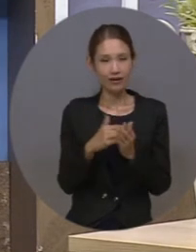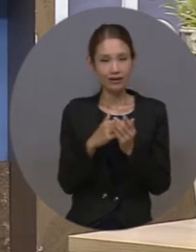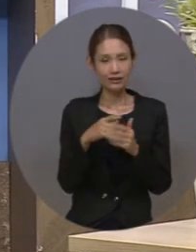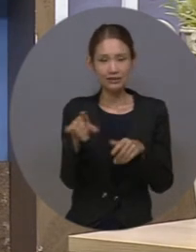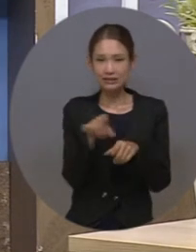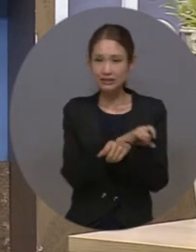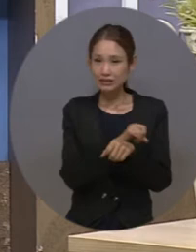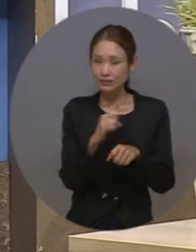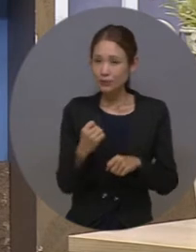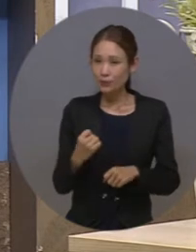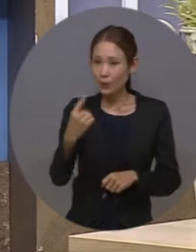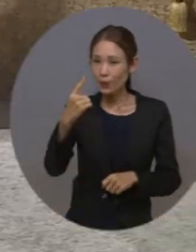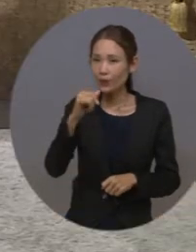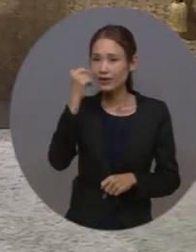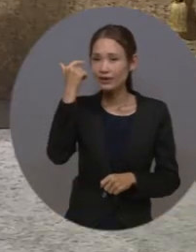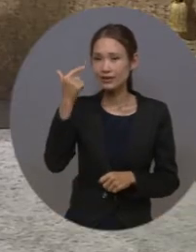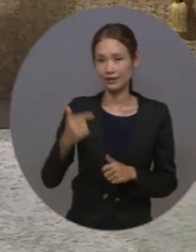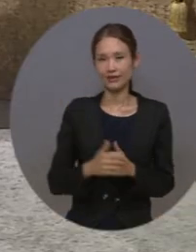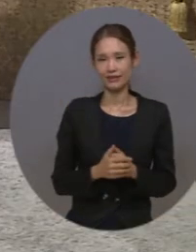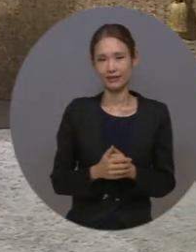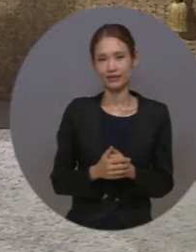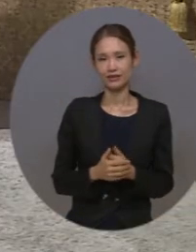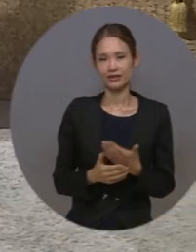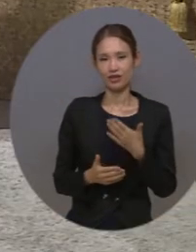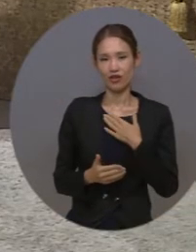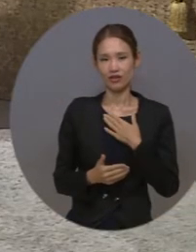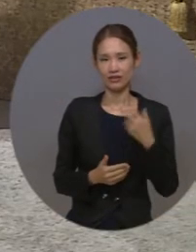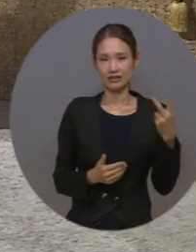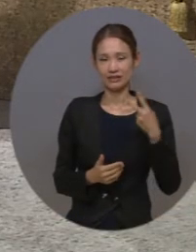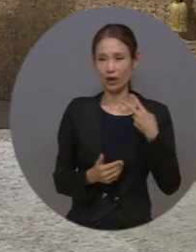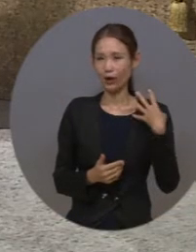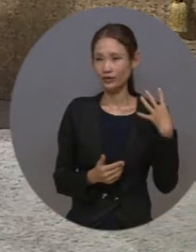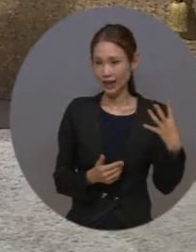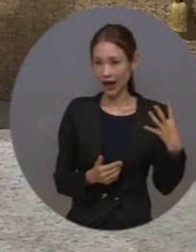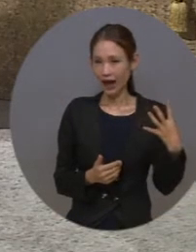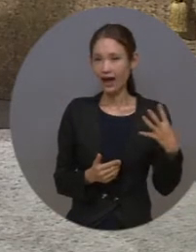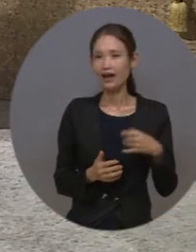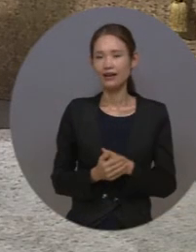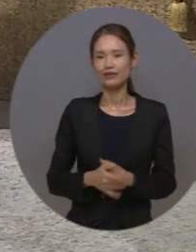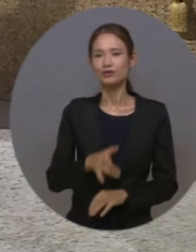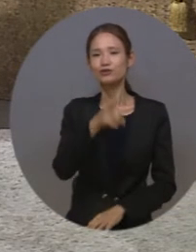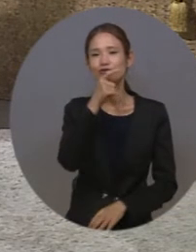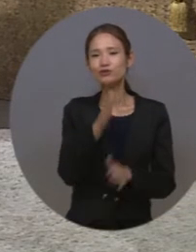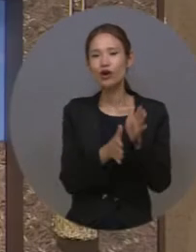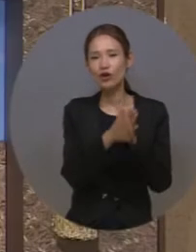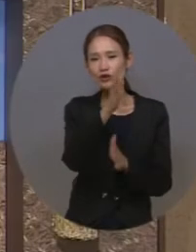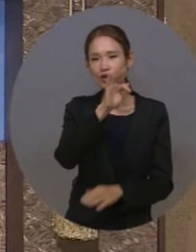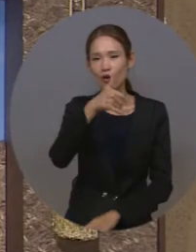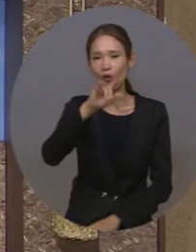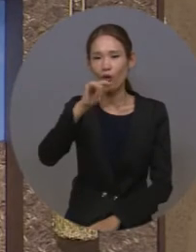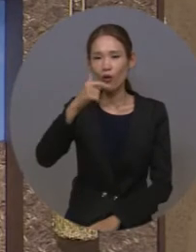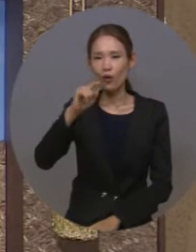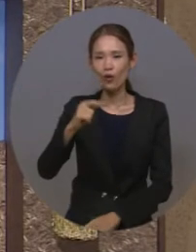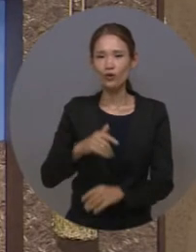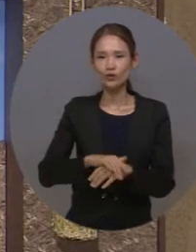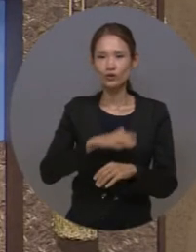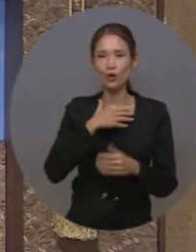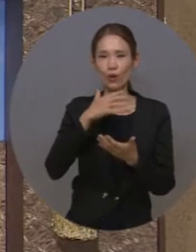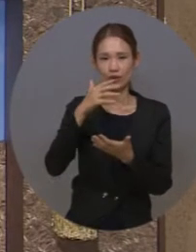특별한 계기가 있으신가요? 네. 저는 그 2004년도에 제가 네. 이제 수원시 건성구 평동의